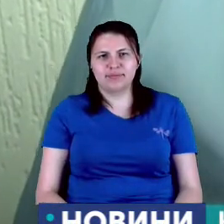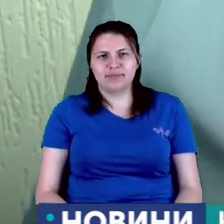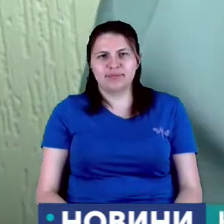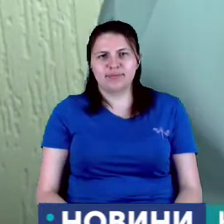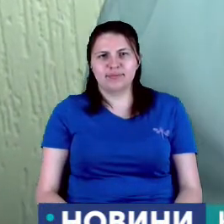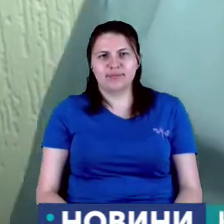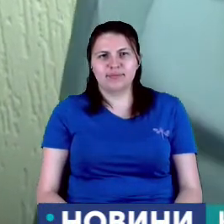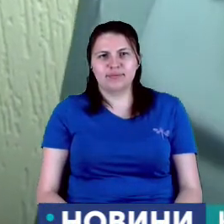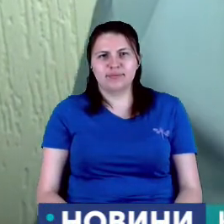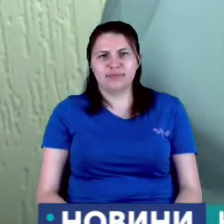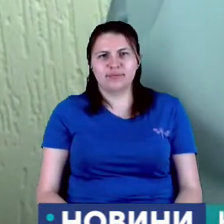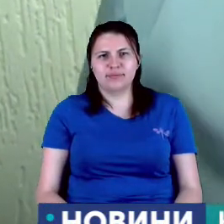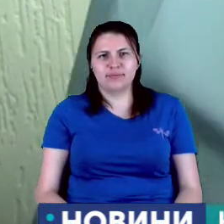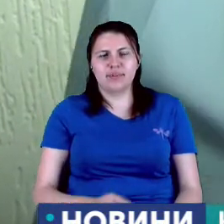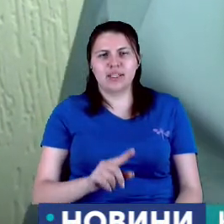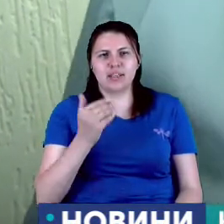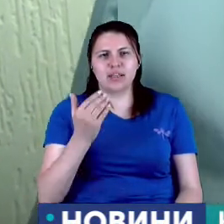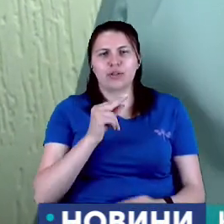За їх труд,